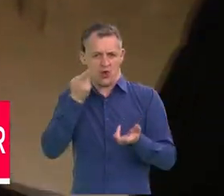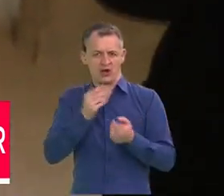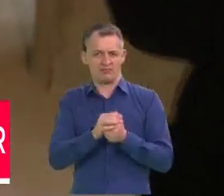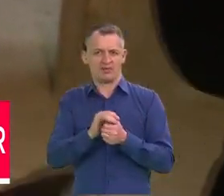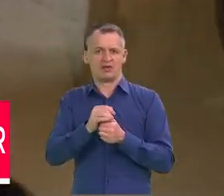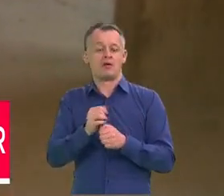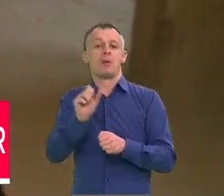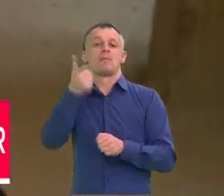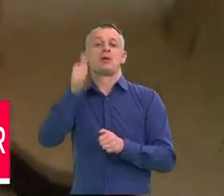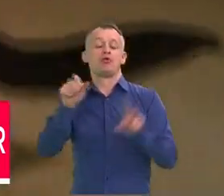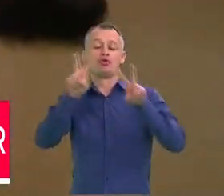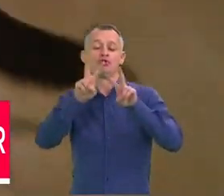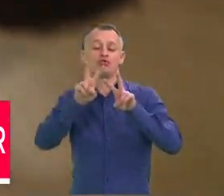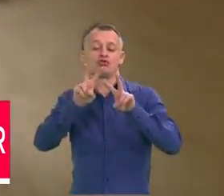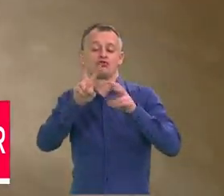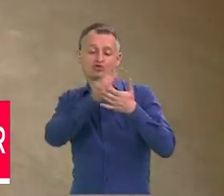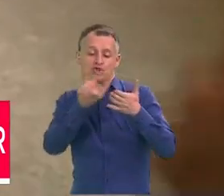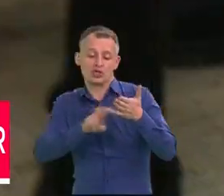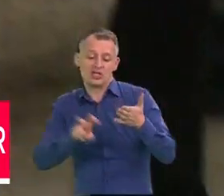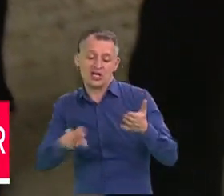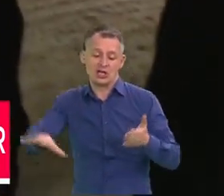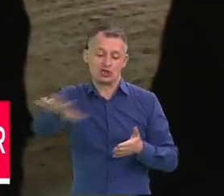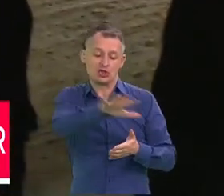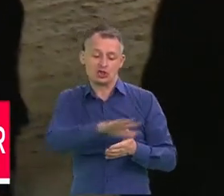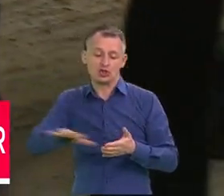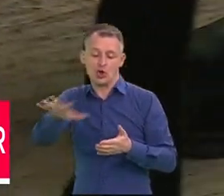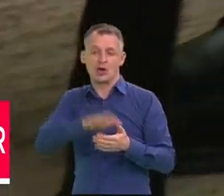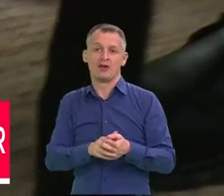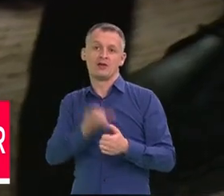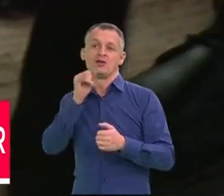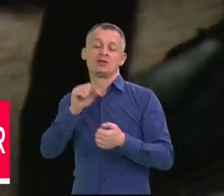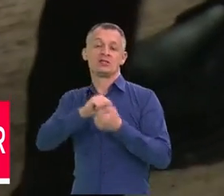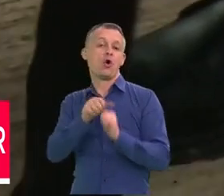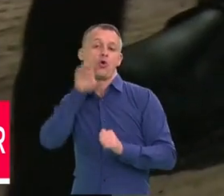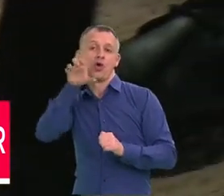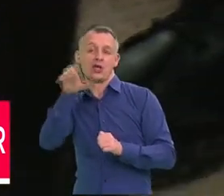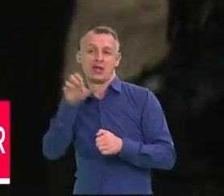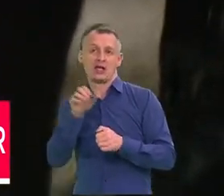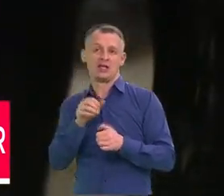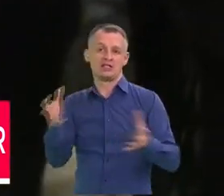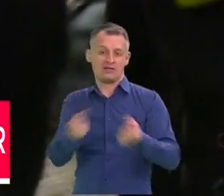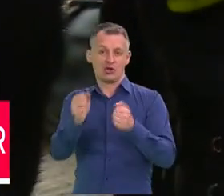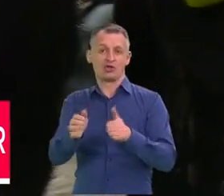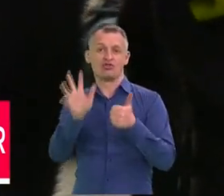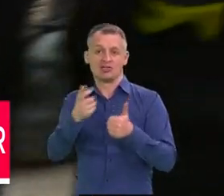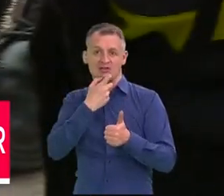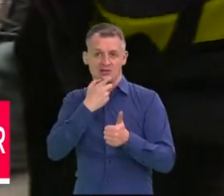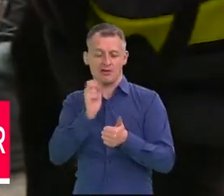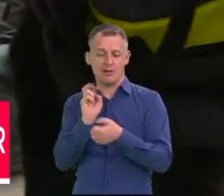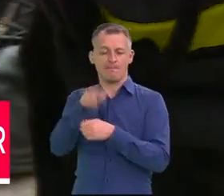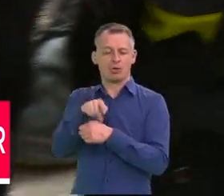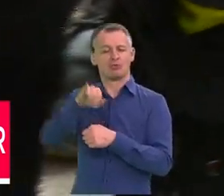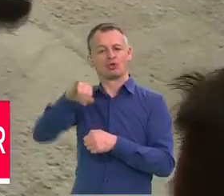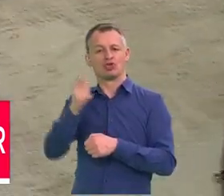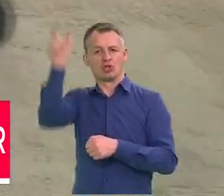fie cu aparatură, fie cu ajutorul de încredere al lui Thor, un câine salvator în vârstă de 6 ani, care a participat și la misiunile din